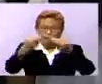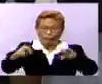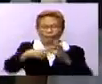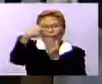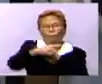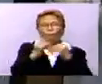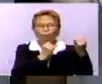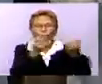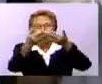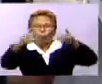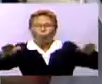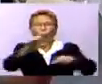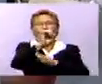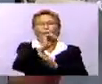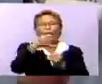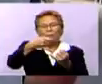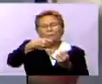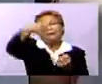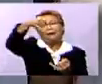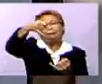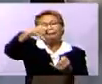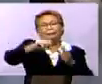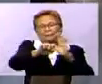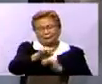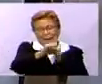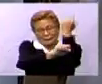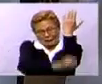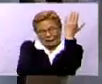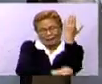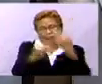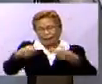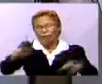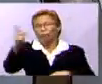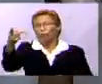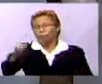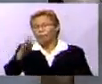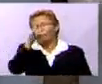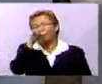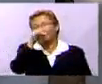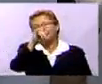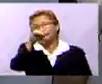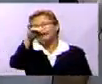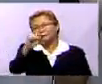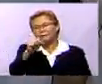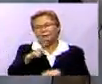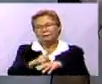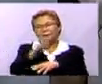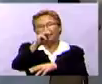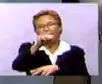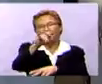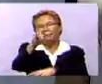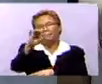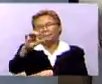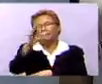program Temuduga Terbuka Slim Peringkat Zon Selatan yang disempurnakan Ketua Menteri Melaka, Datuk Seri Idris Harun di MITC Air